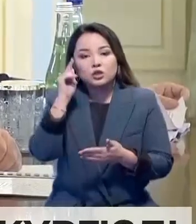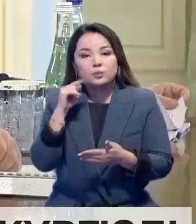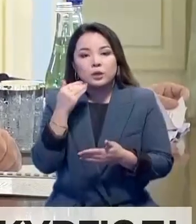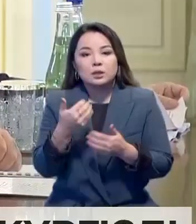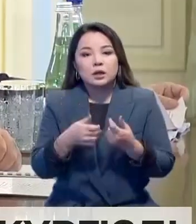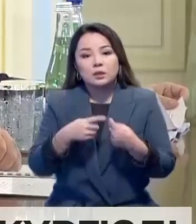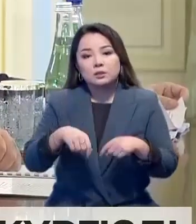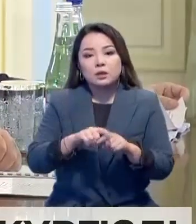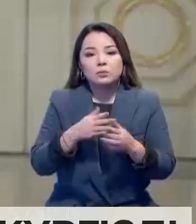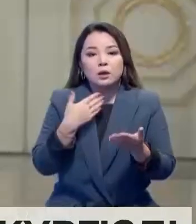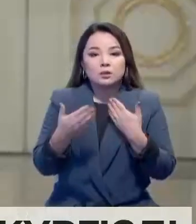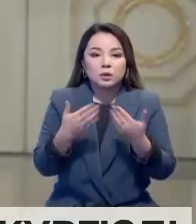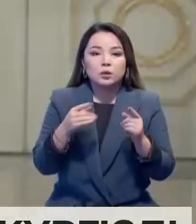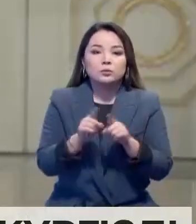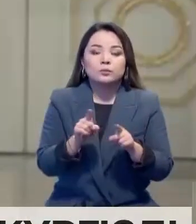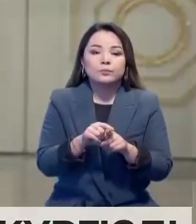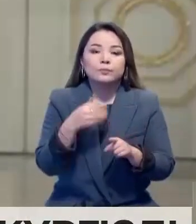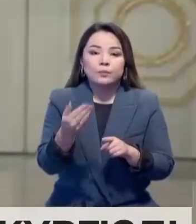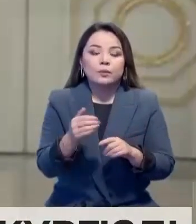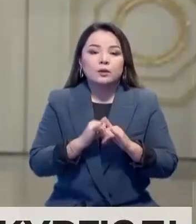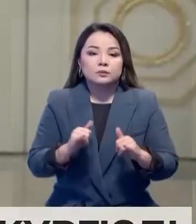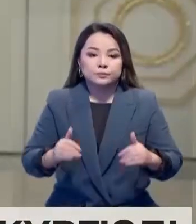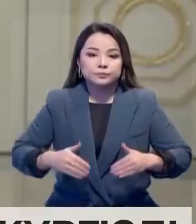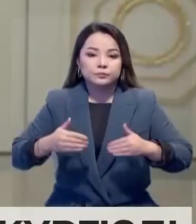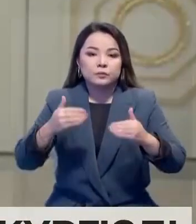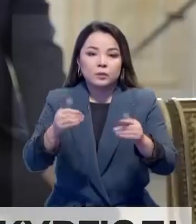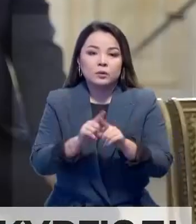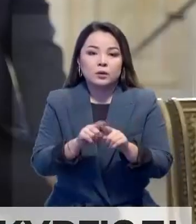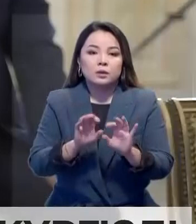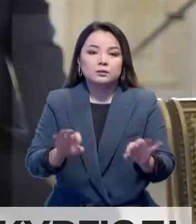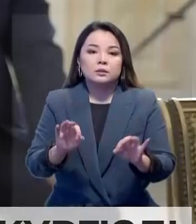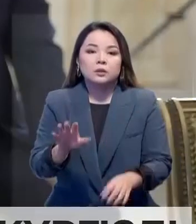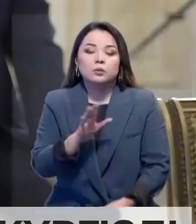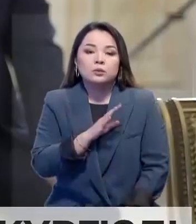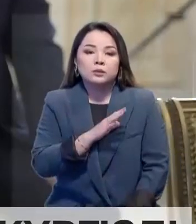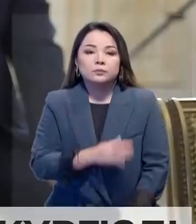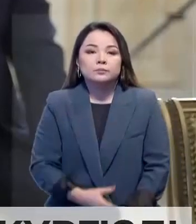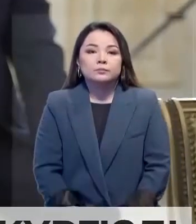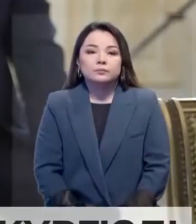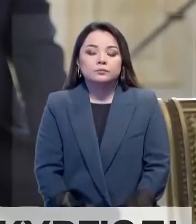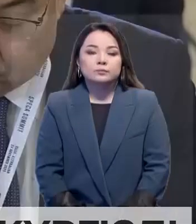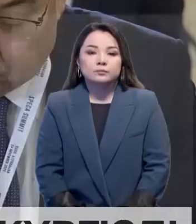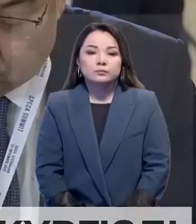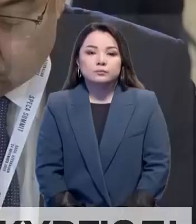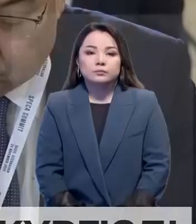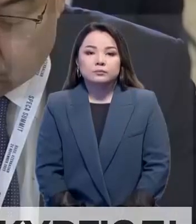Әзірбайжан арасындағы өзара қарым-қатынастың қарқынды дамып келе жатқанын атап өтті.